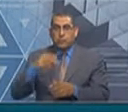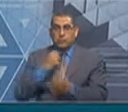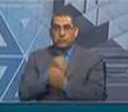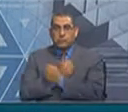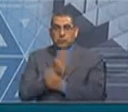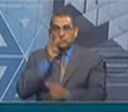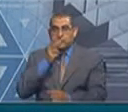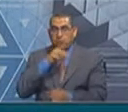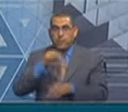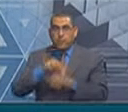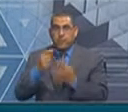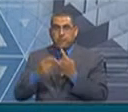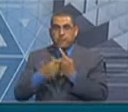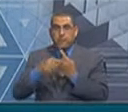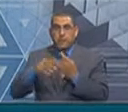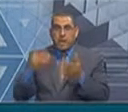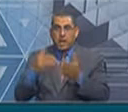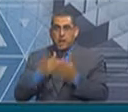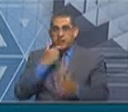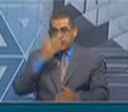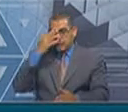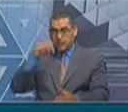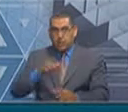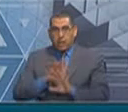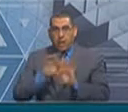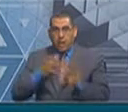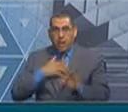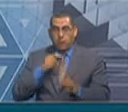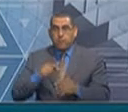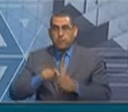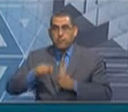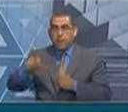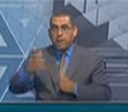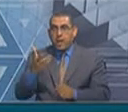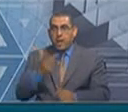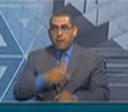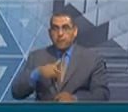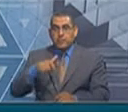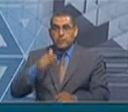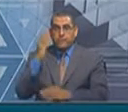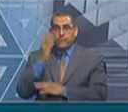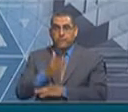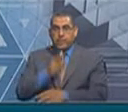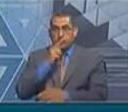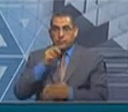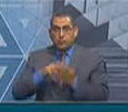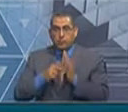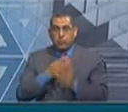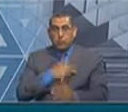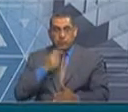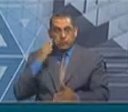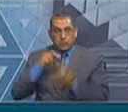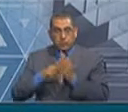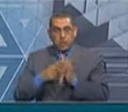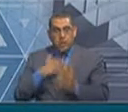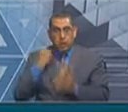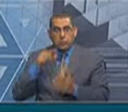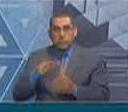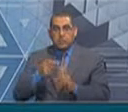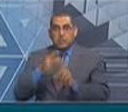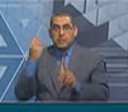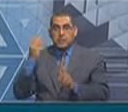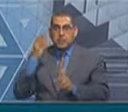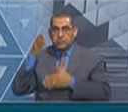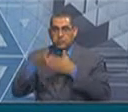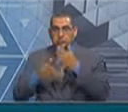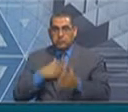بمتحف الحضارة نهاية هذا العام، وتبلغ مساحة المنطقة نحو 60 فدان، تعتزم الدولة جعلها مزارا سياحيا